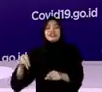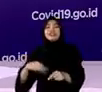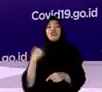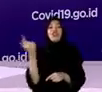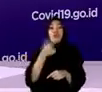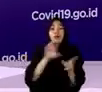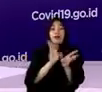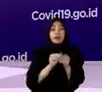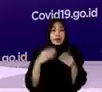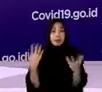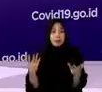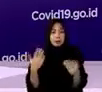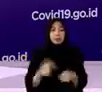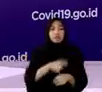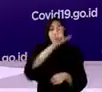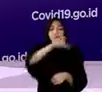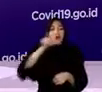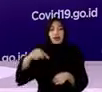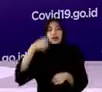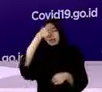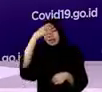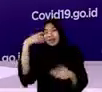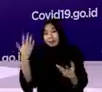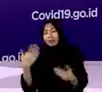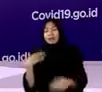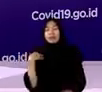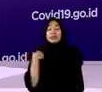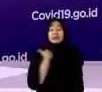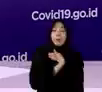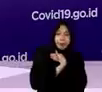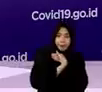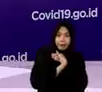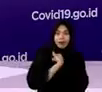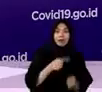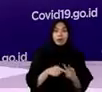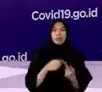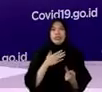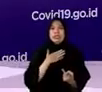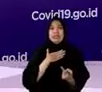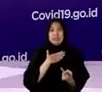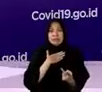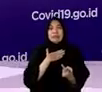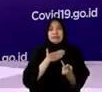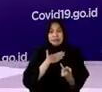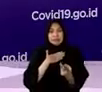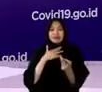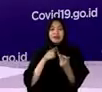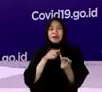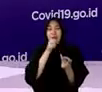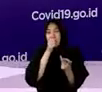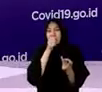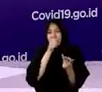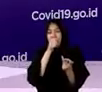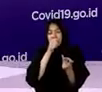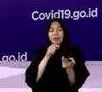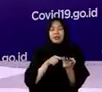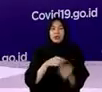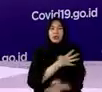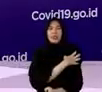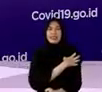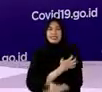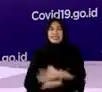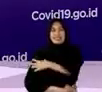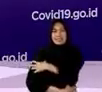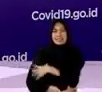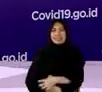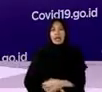tersebut diantaranya adalah kelelahan, kesulitan bernafas, batuk, sakit persendian,